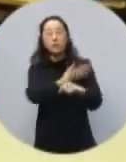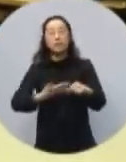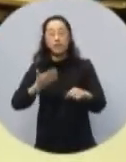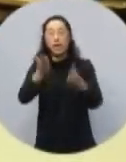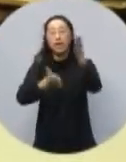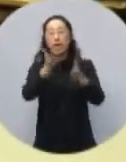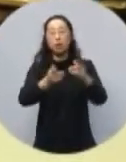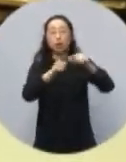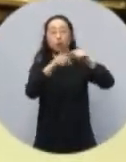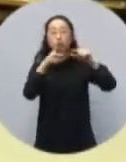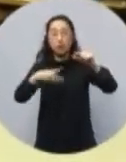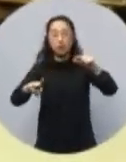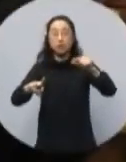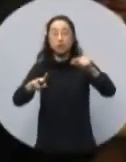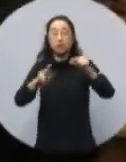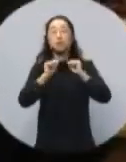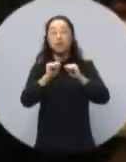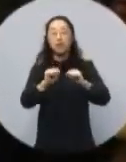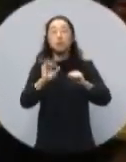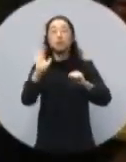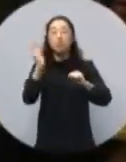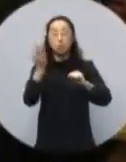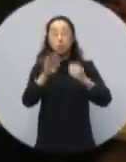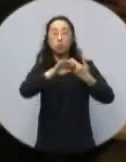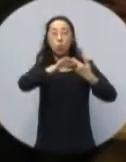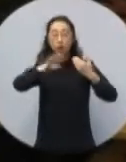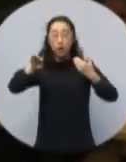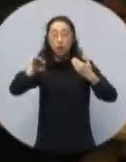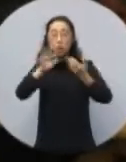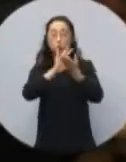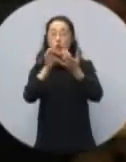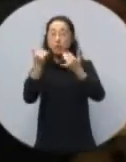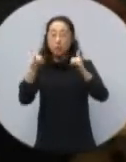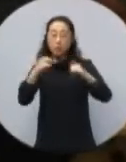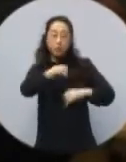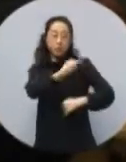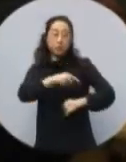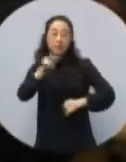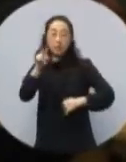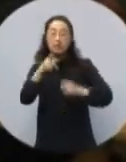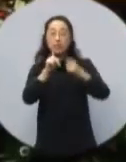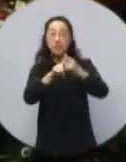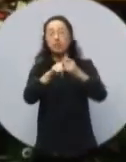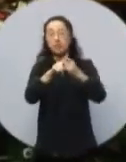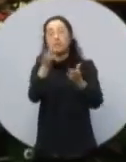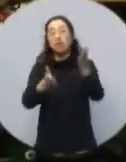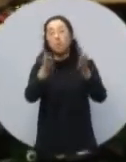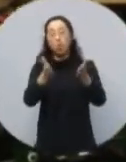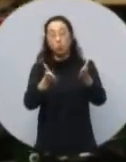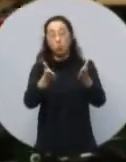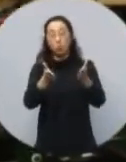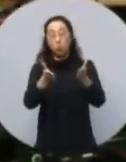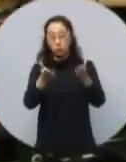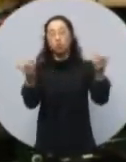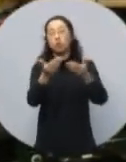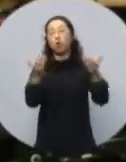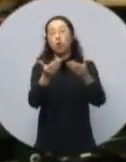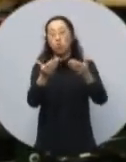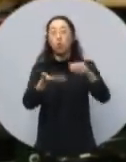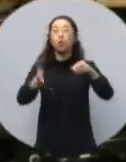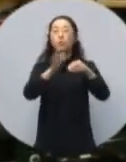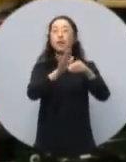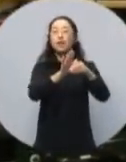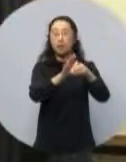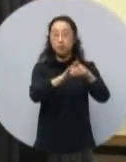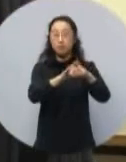を中心にしていますが、それ以外でも利用者様の心理的なサポートをする業務も含まれ